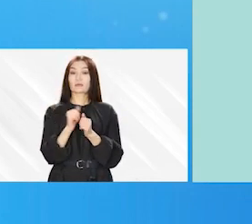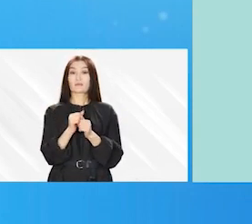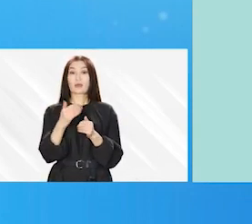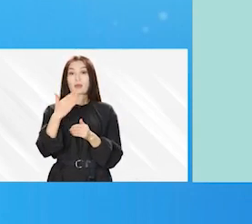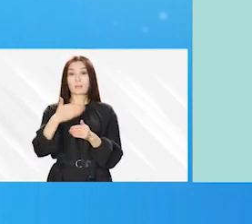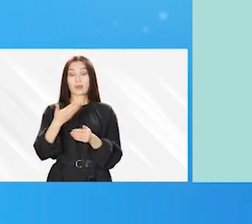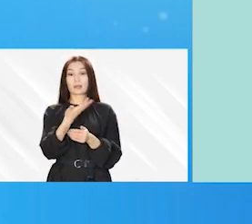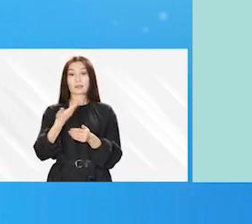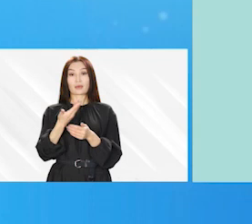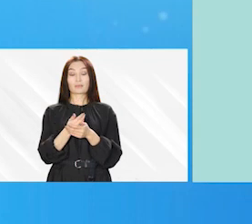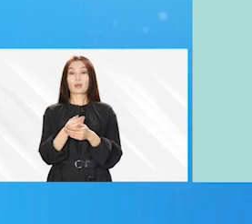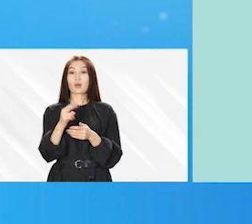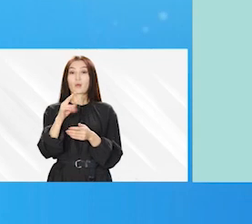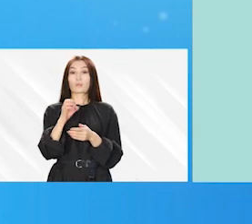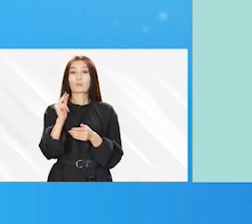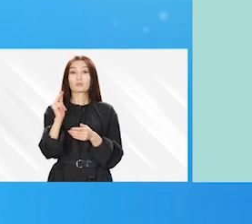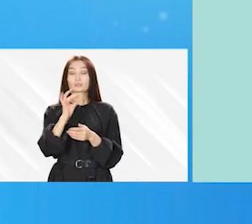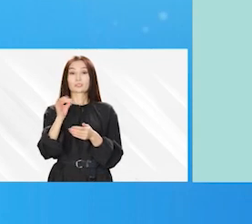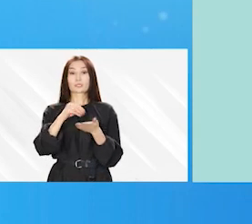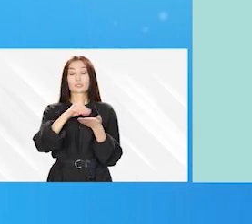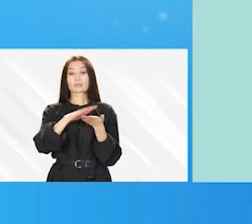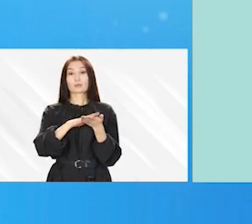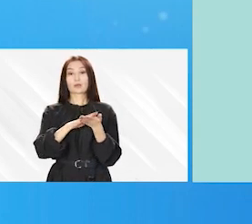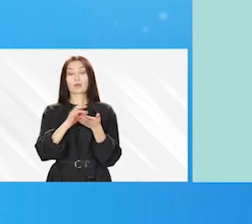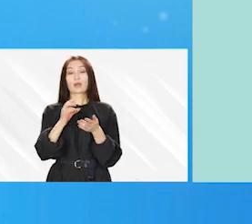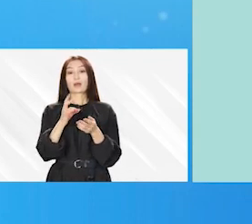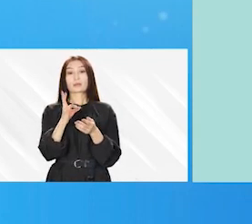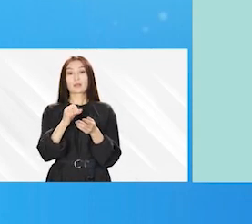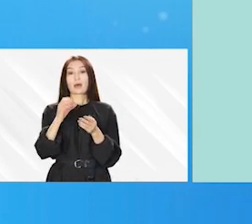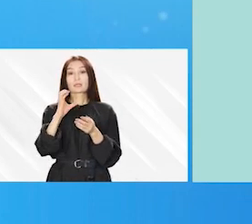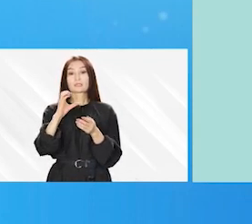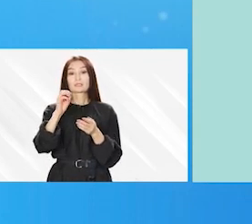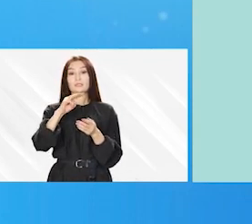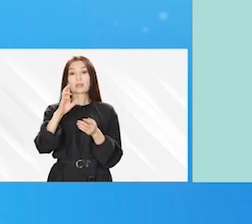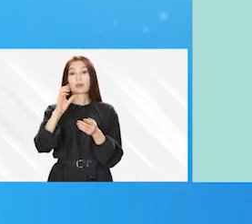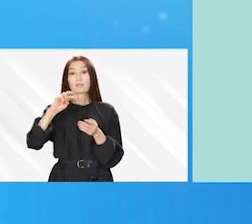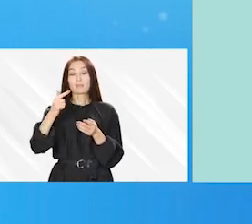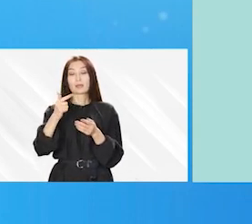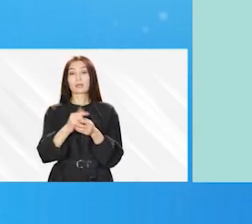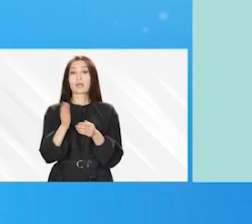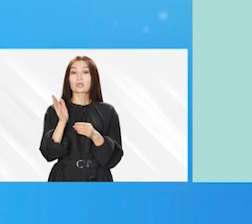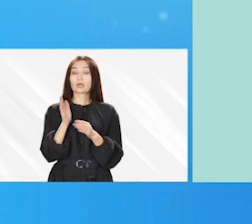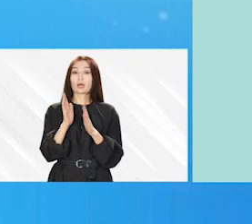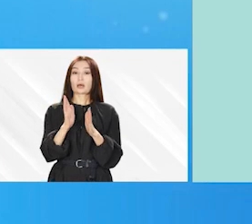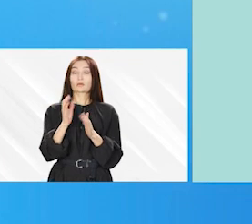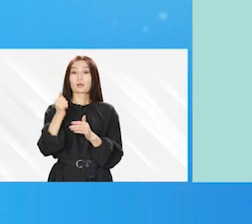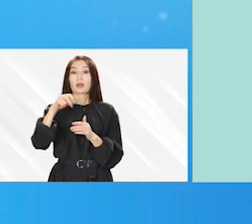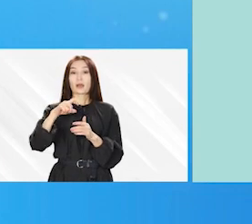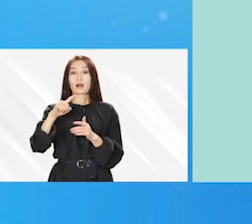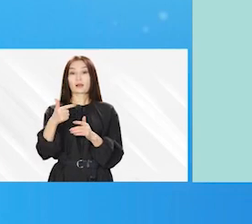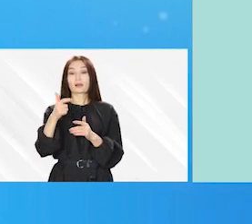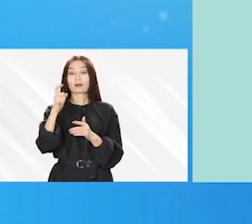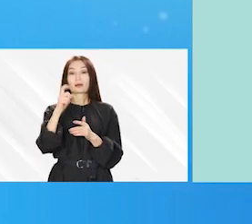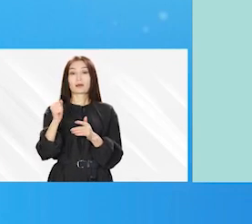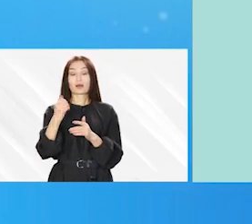перед нами почки обычно располагаются непосредственно на стебле исключение составляет ольха у нее